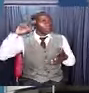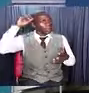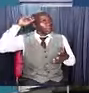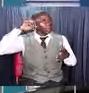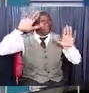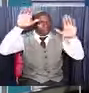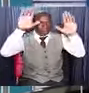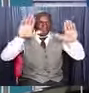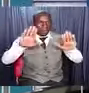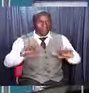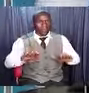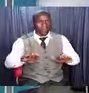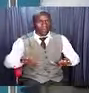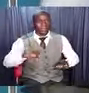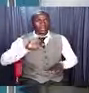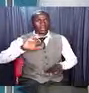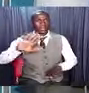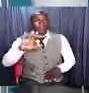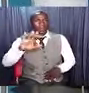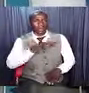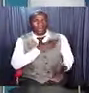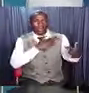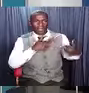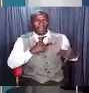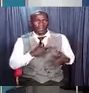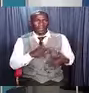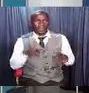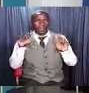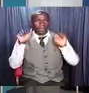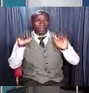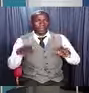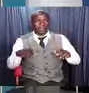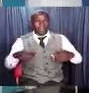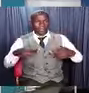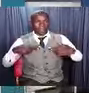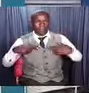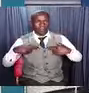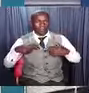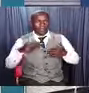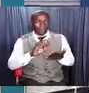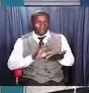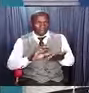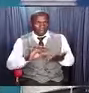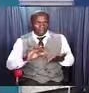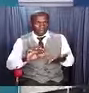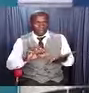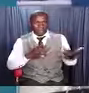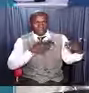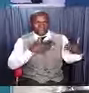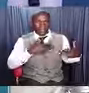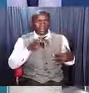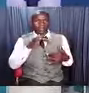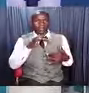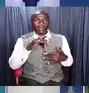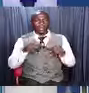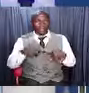Blackboard the blackboard ni roho yako is your heart. Ujaliwe kupokea haya Yesu. Be able to receive that. Yaandikwe humo yasifutike. To be written and not